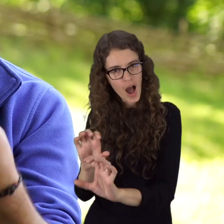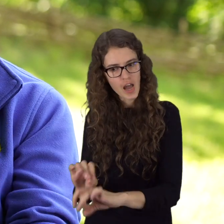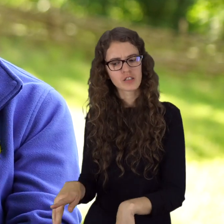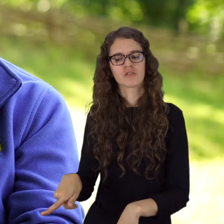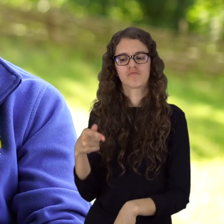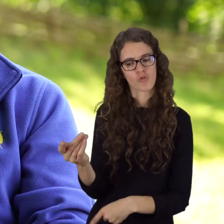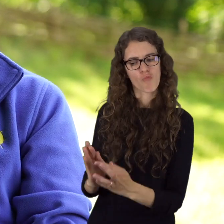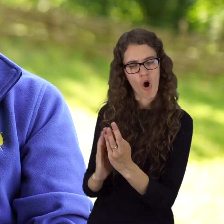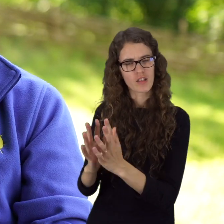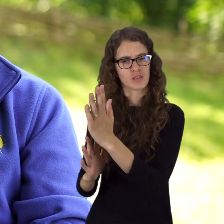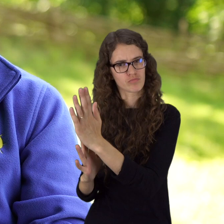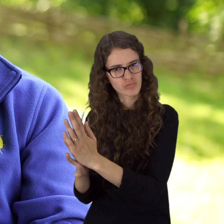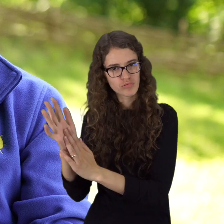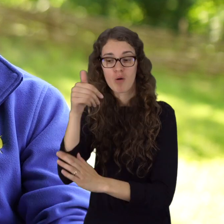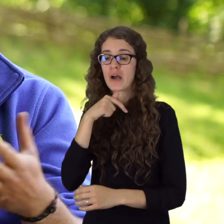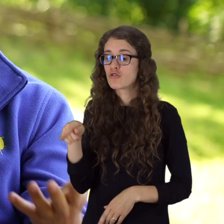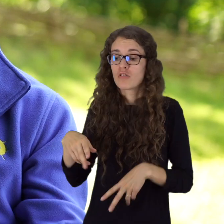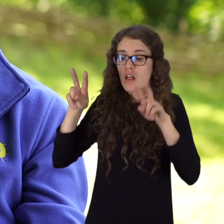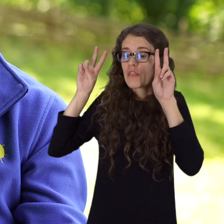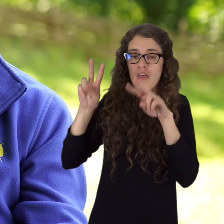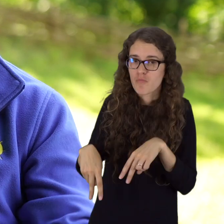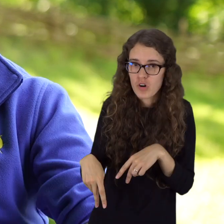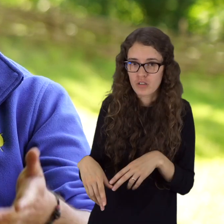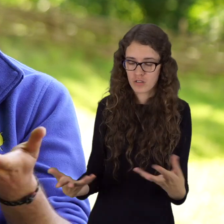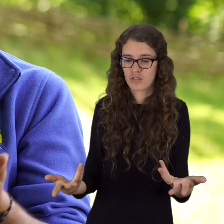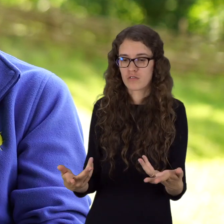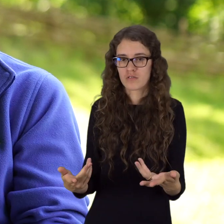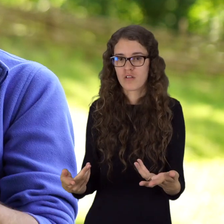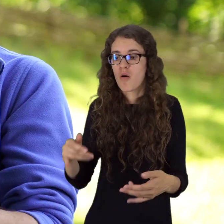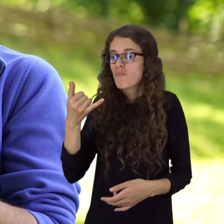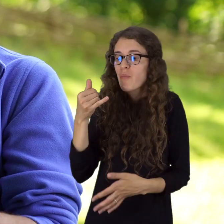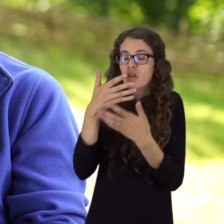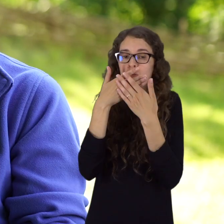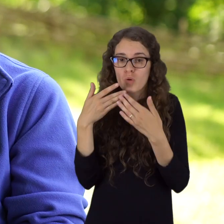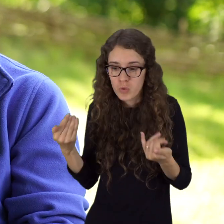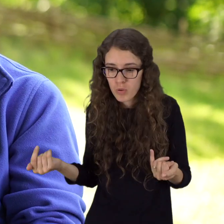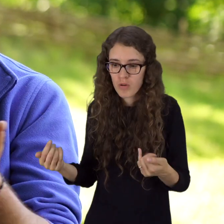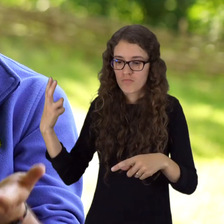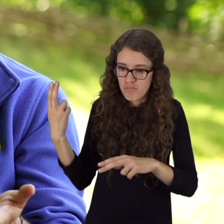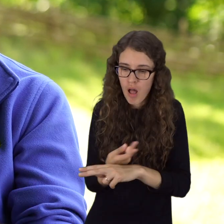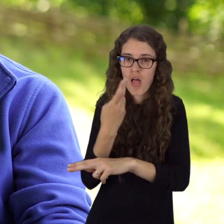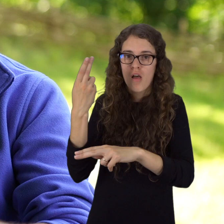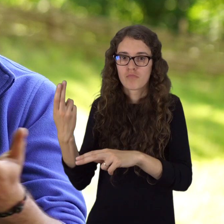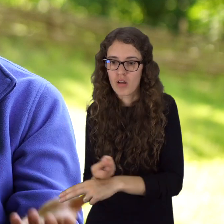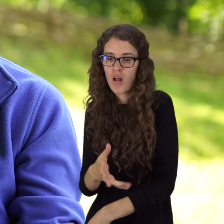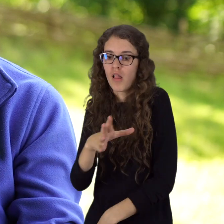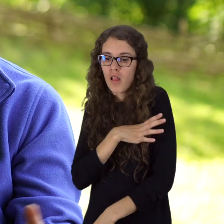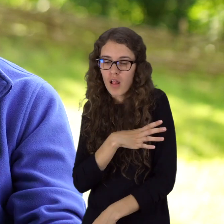juos motyvuoti, kad, na, jeigu tu nemokėsi, jeigu tu nebandysi, tai tau nepavyks, arba tu to vat ir